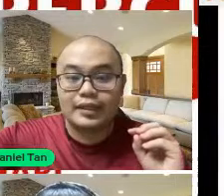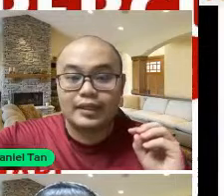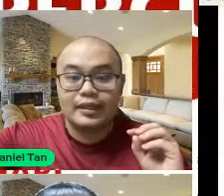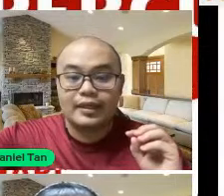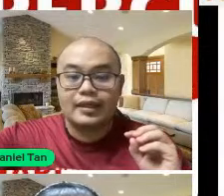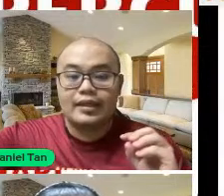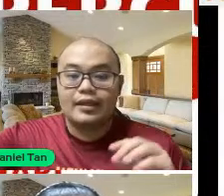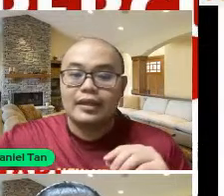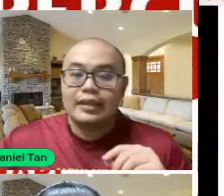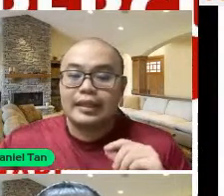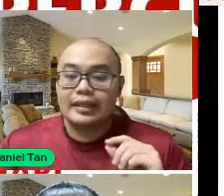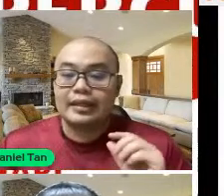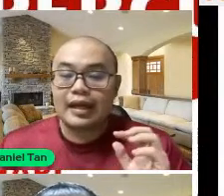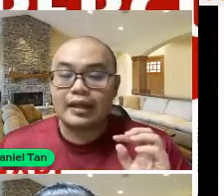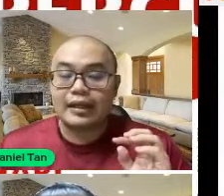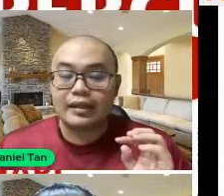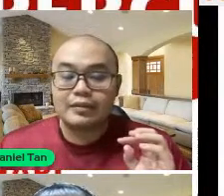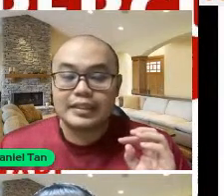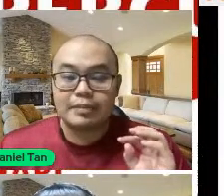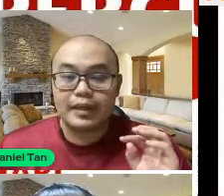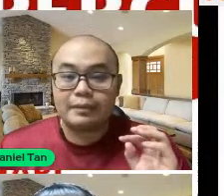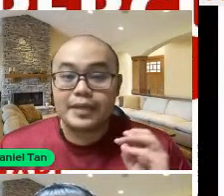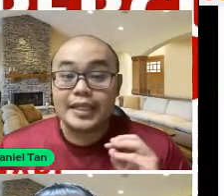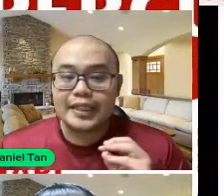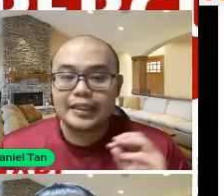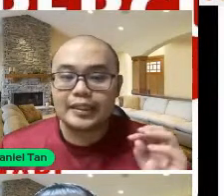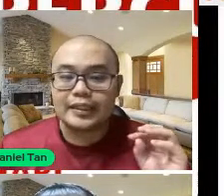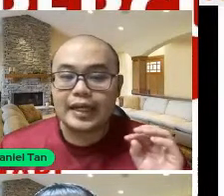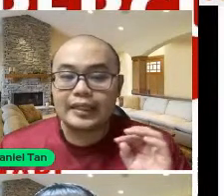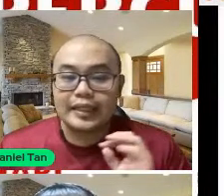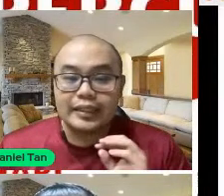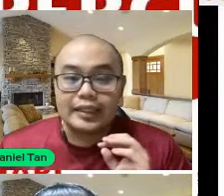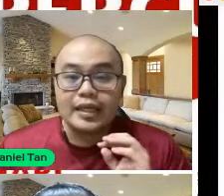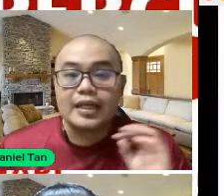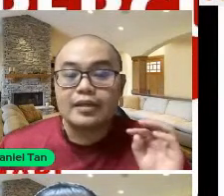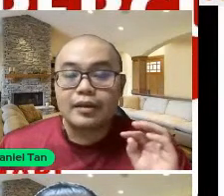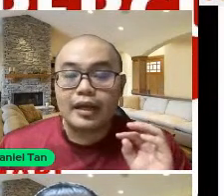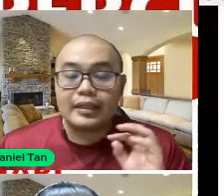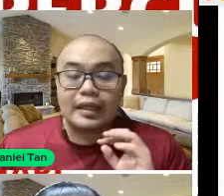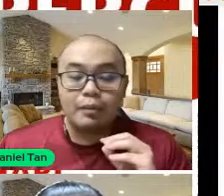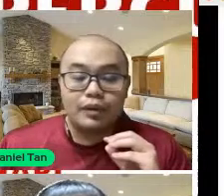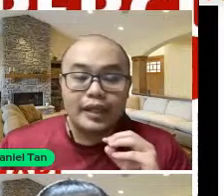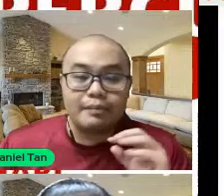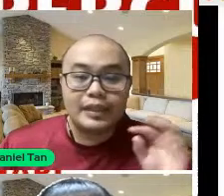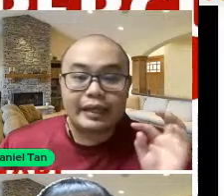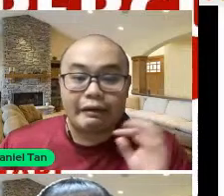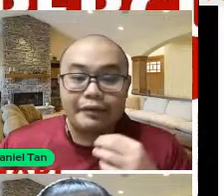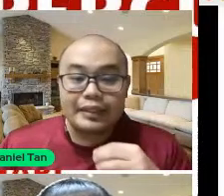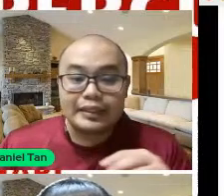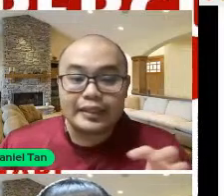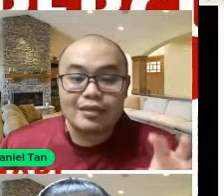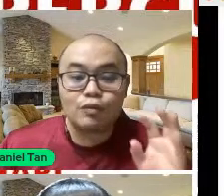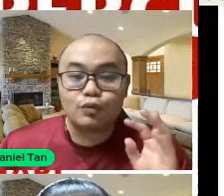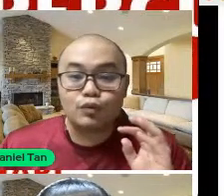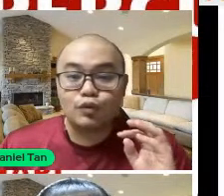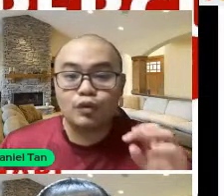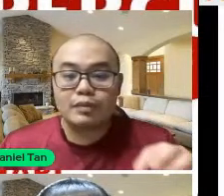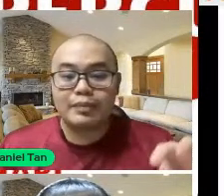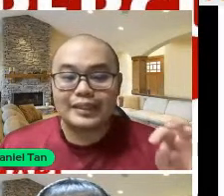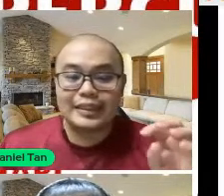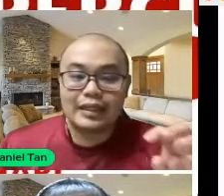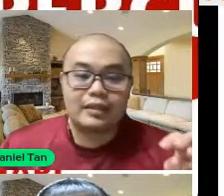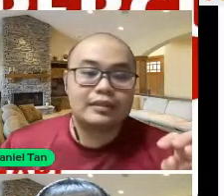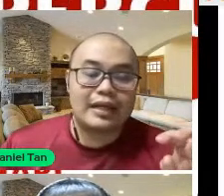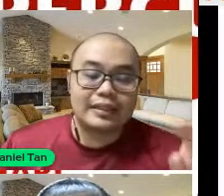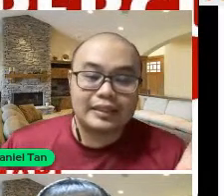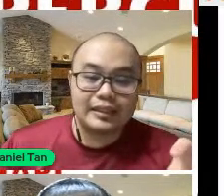oke Dan kalau Siapa yang minat tentangnya ini Anda boleh melayari internet untuk